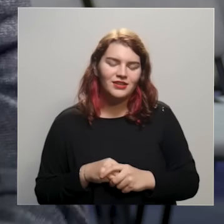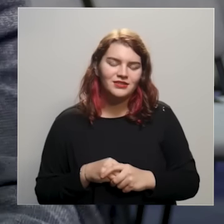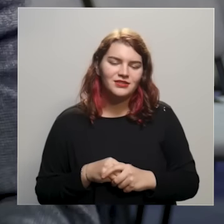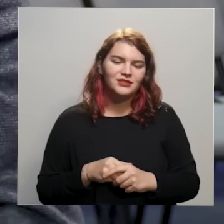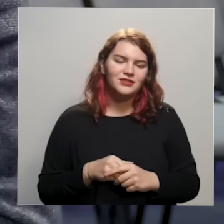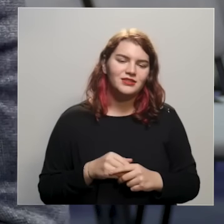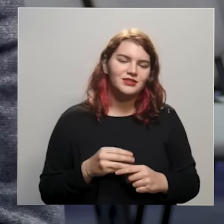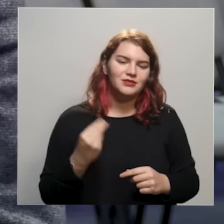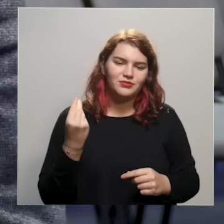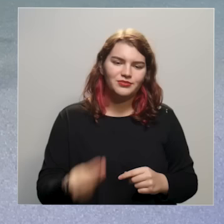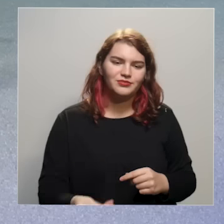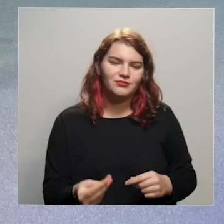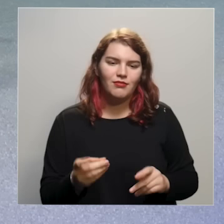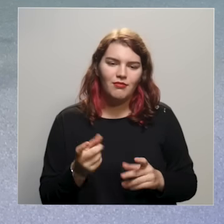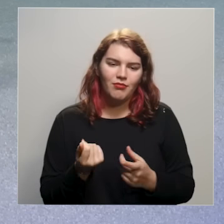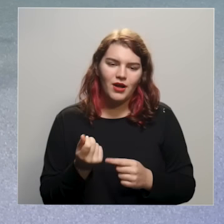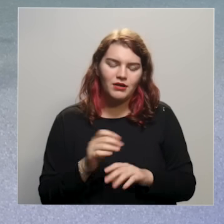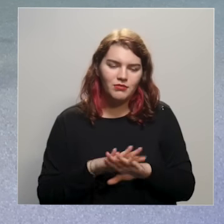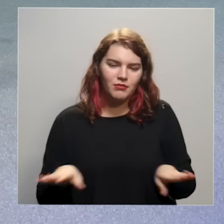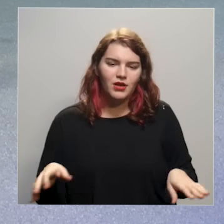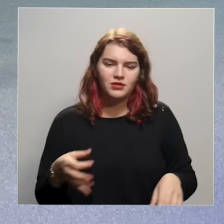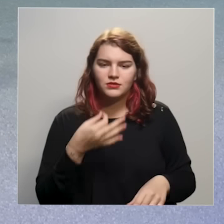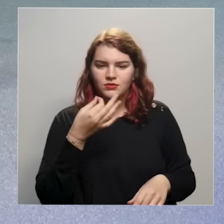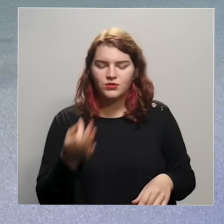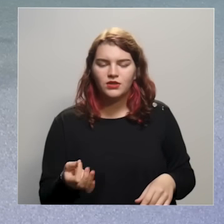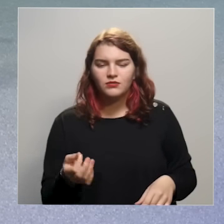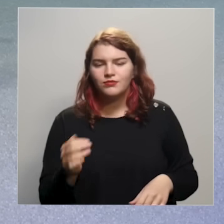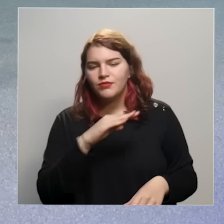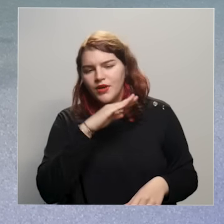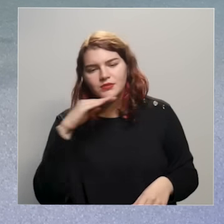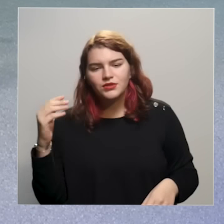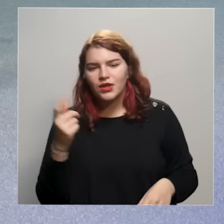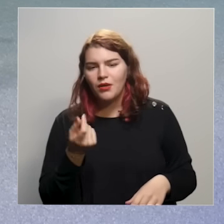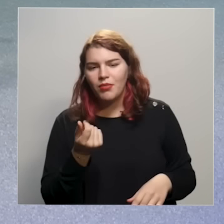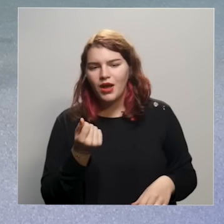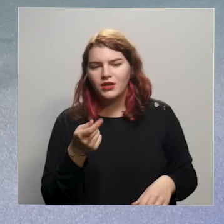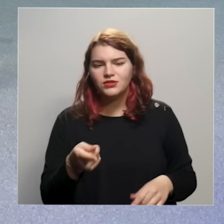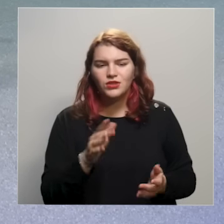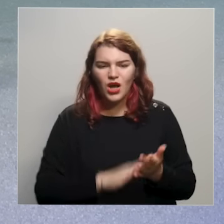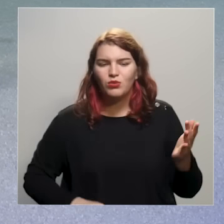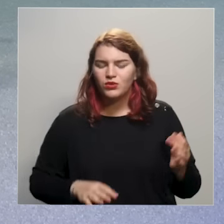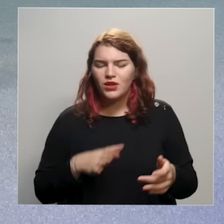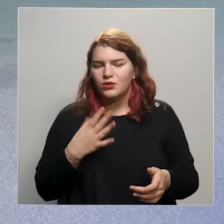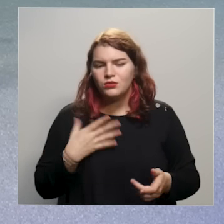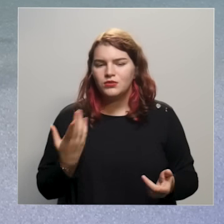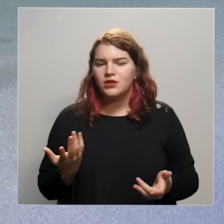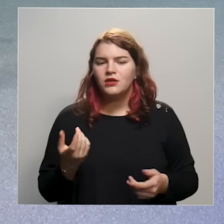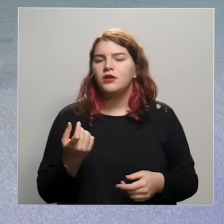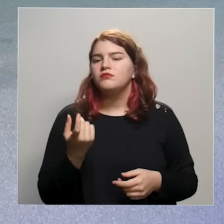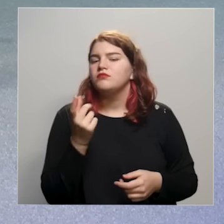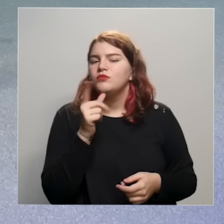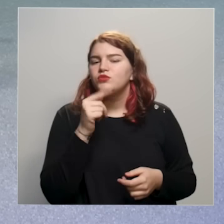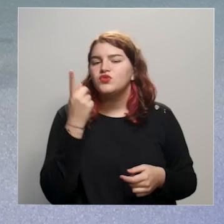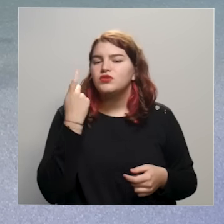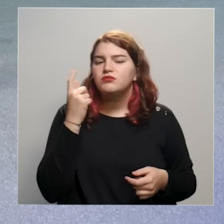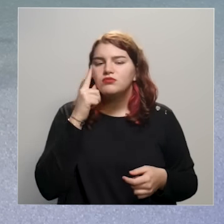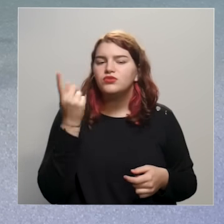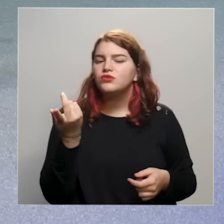Îi puneam banii pe masă și spunea așa, m-am săturat de banii ăștia muldari. Dar tu de unde știi că sunt bani